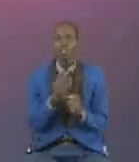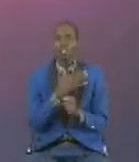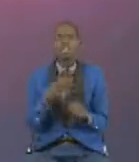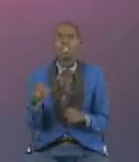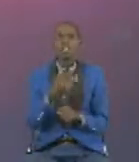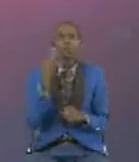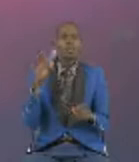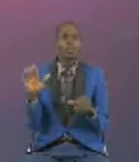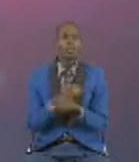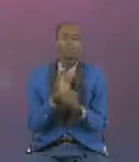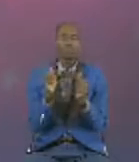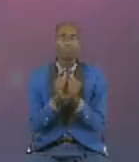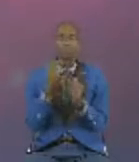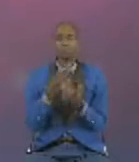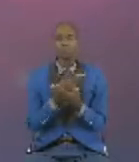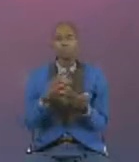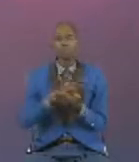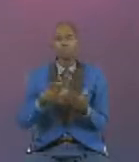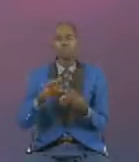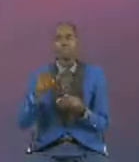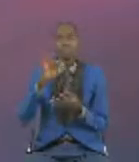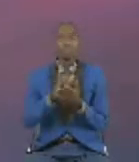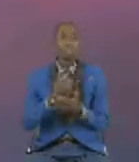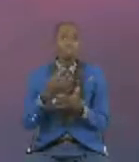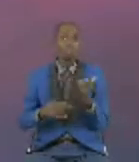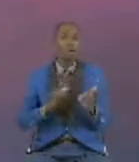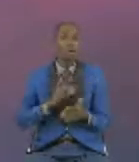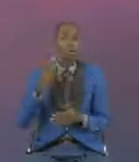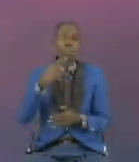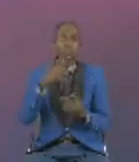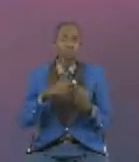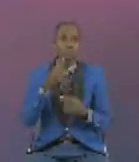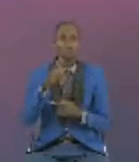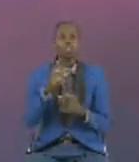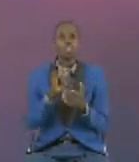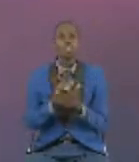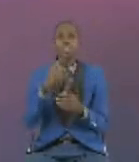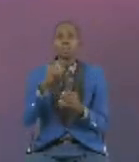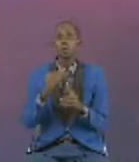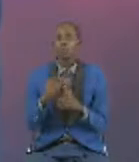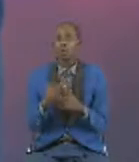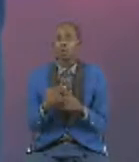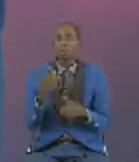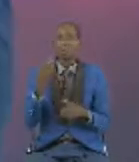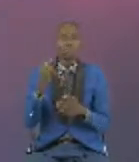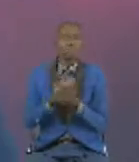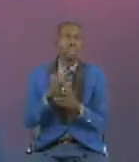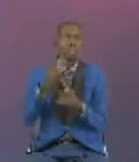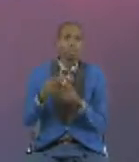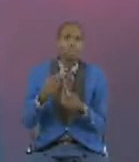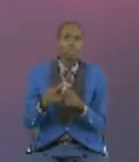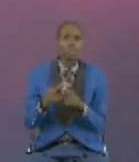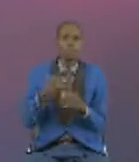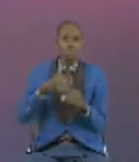du Saint-Esprit. Ça, c'est ce que je vous disais. La parole, verset 29, le nom,